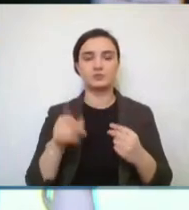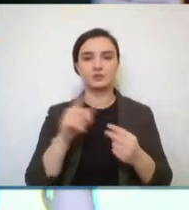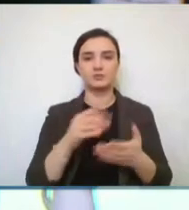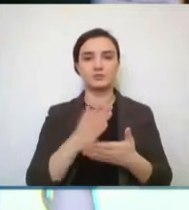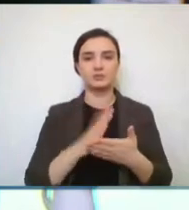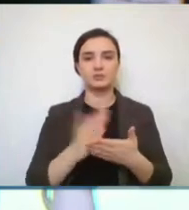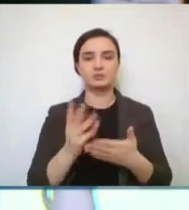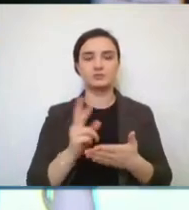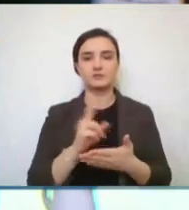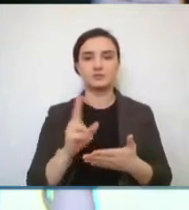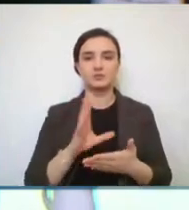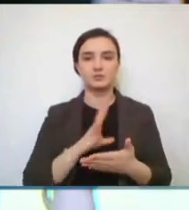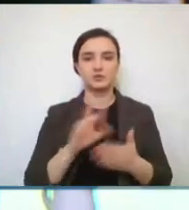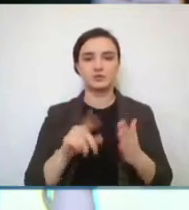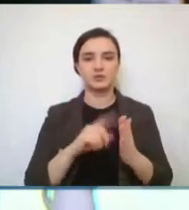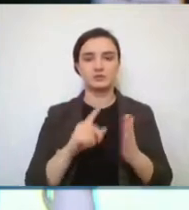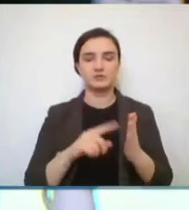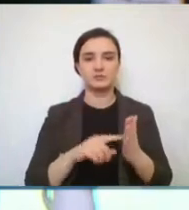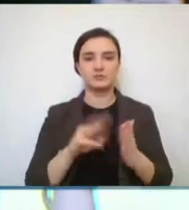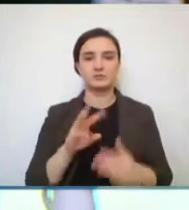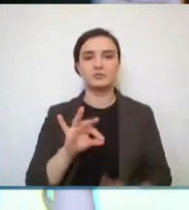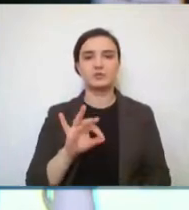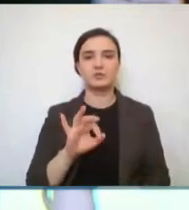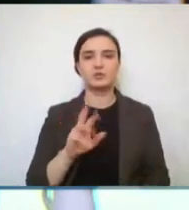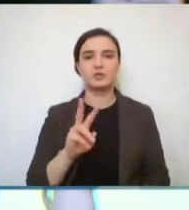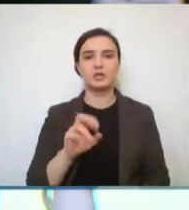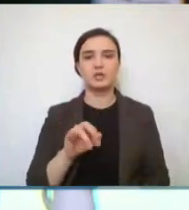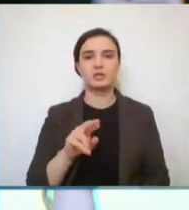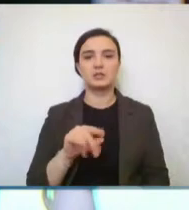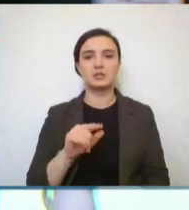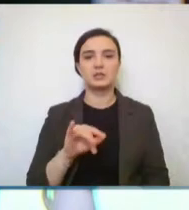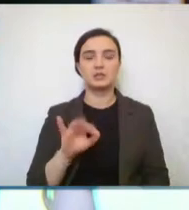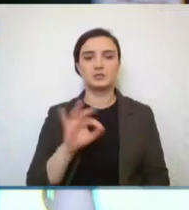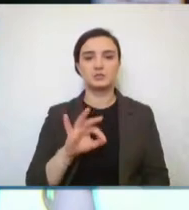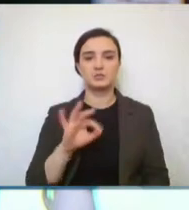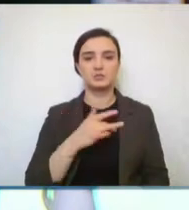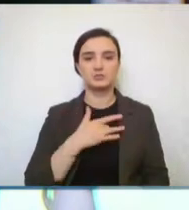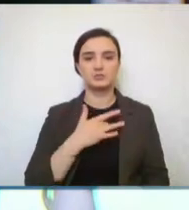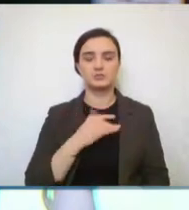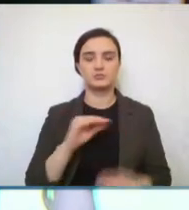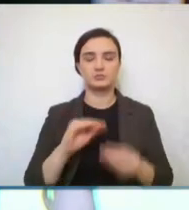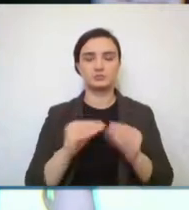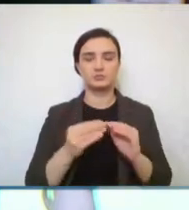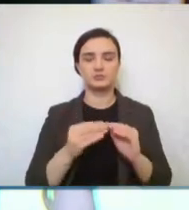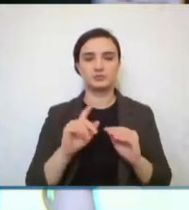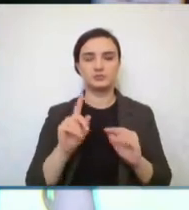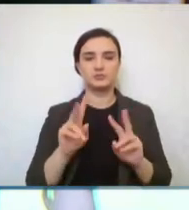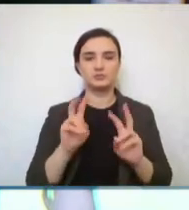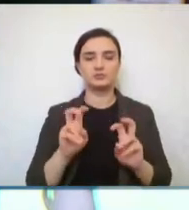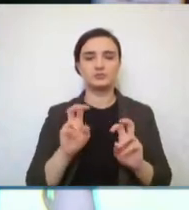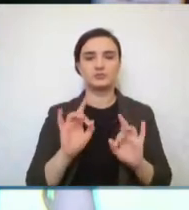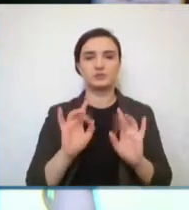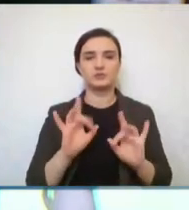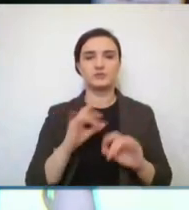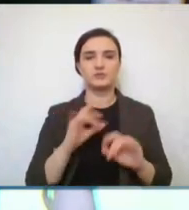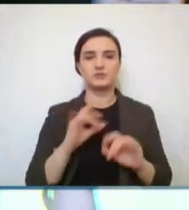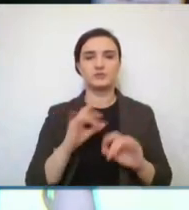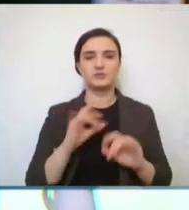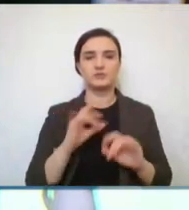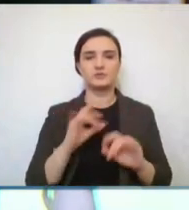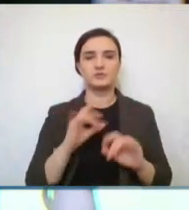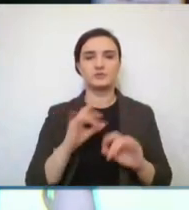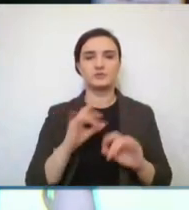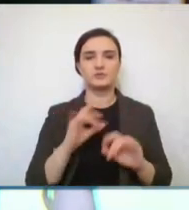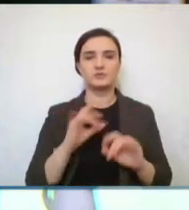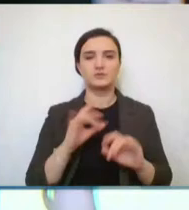ჰქონდათ შეკითხები მიოკარდიტთან დაკავშირებით და აგრეთვე რას გულისხმობს კივილი გულის მიდამოში. ეს